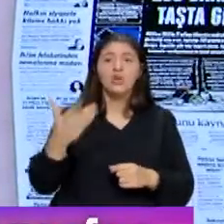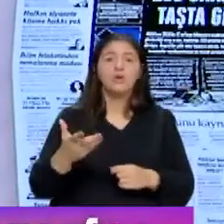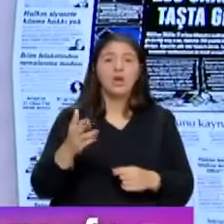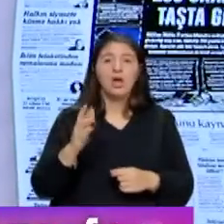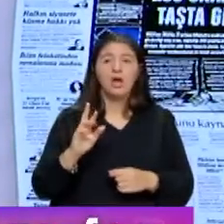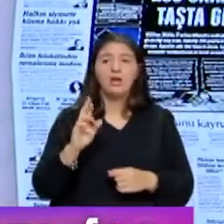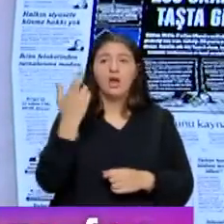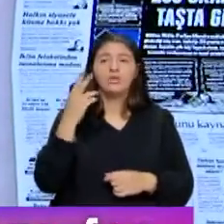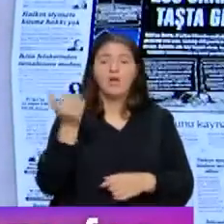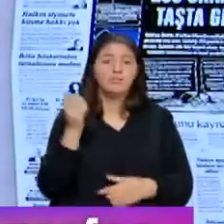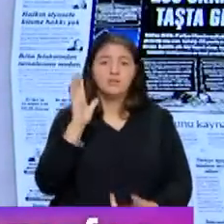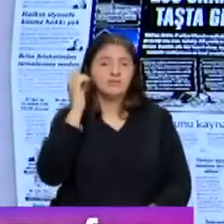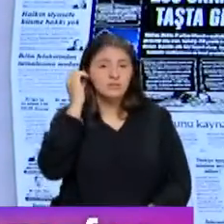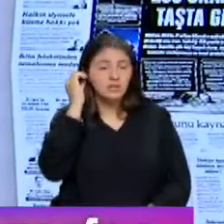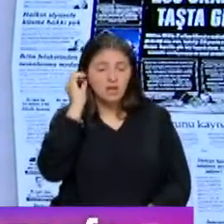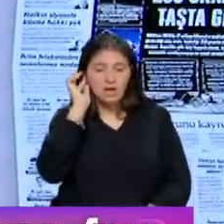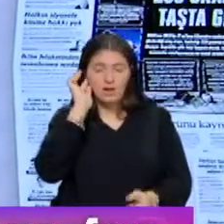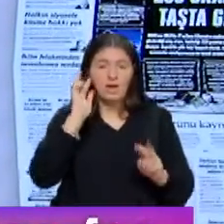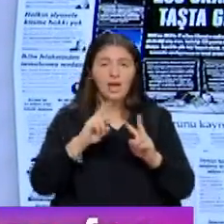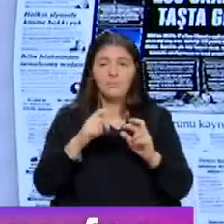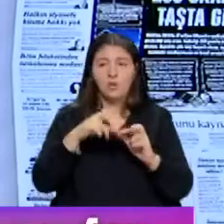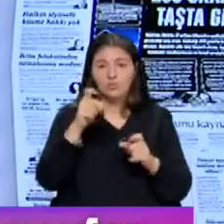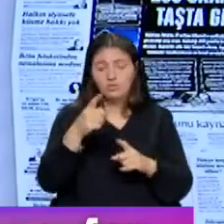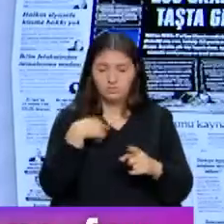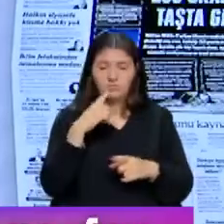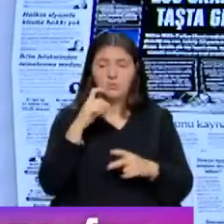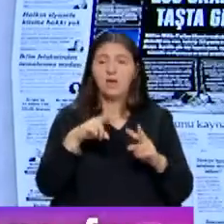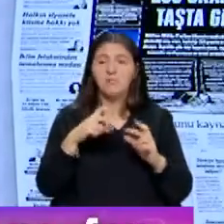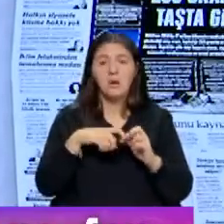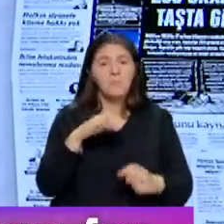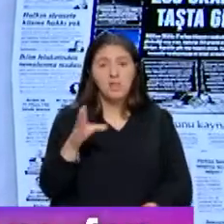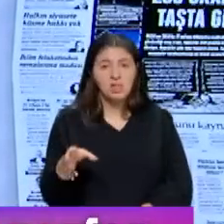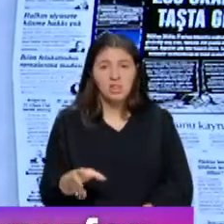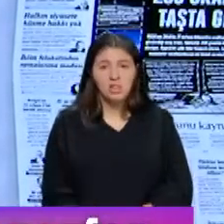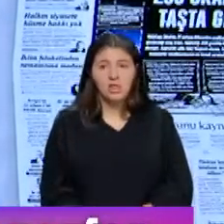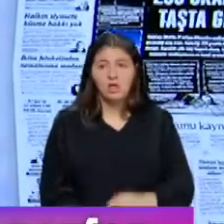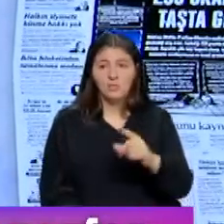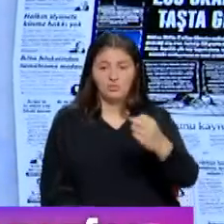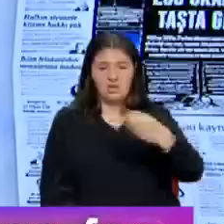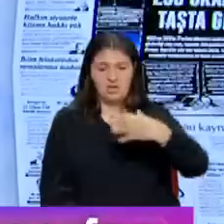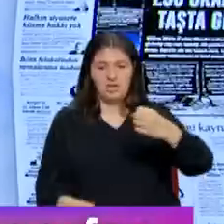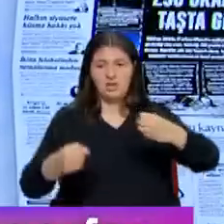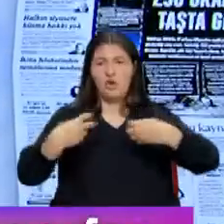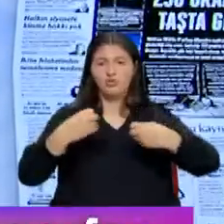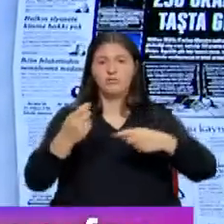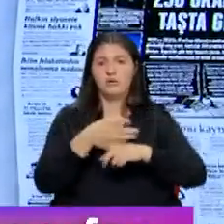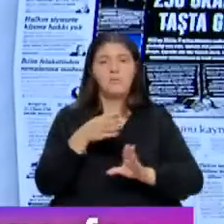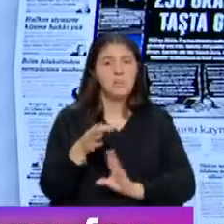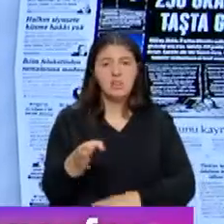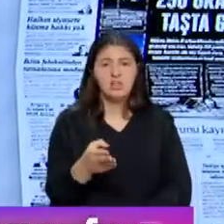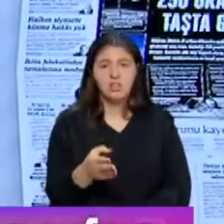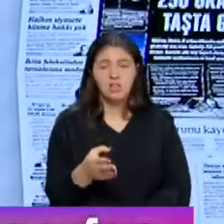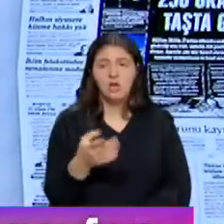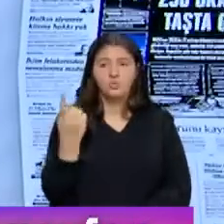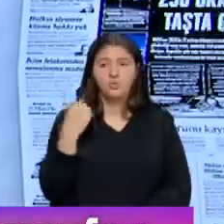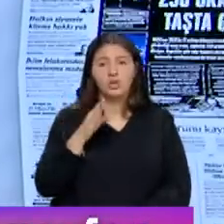sonra ya randevu almasın mesela MR konusunda soralım size MR'a gittiniz mi İşte bu görüntüleme servislerinden birisine gittiniz mi